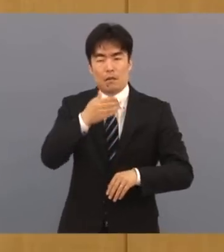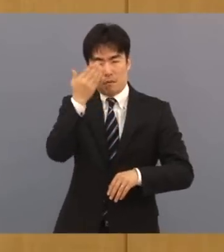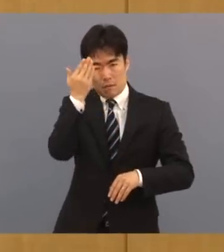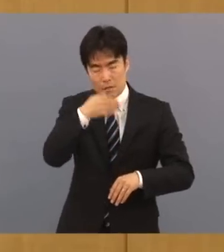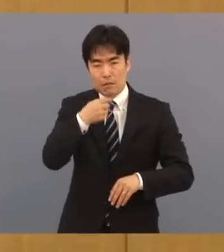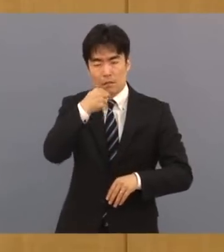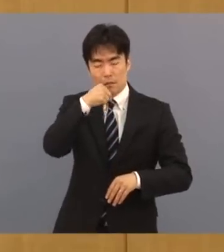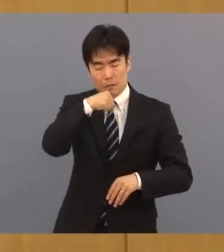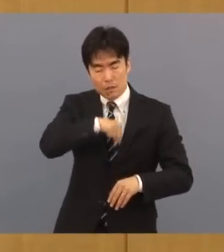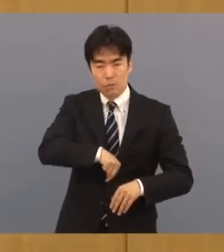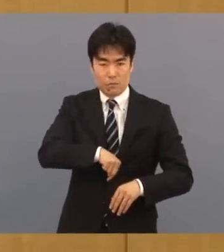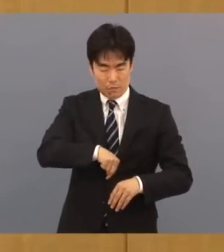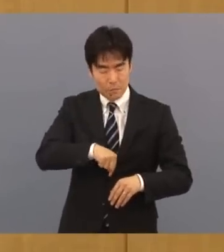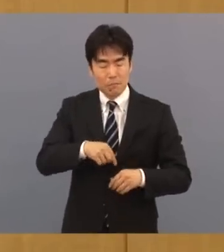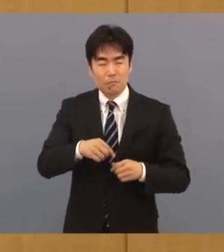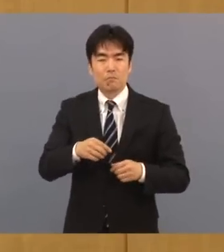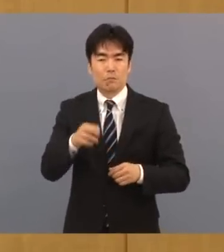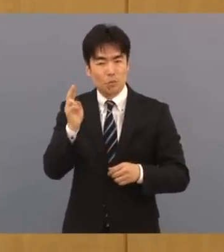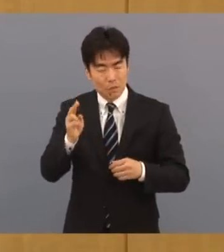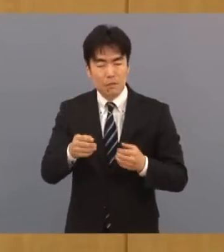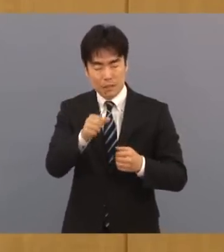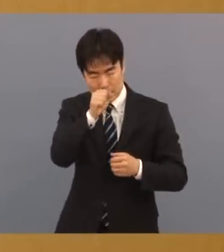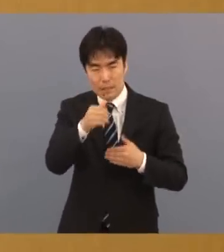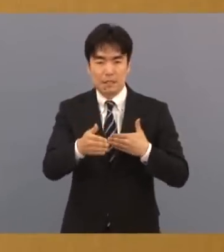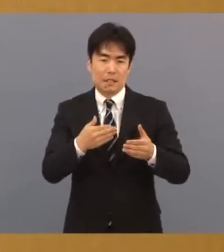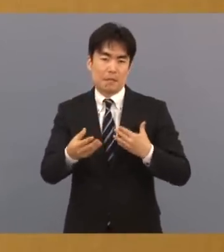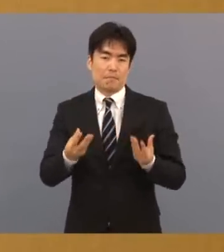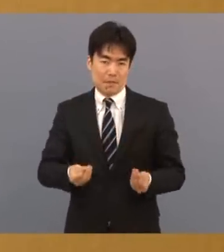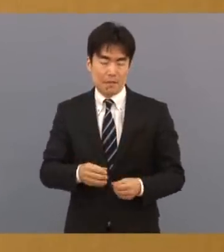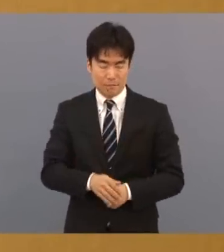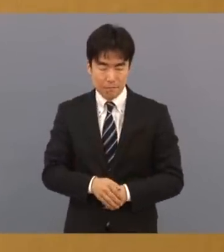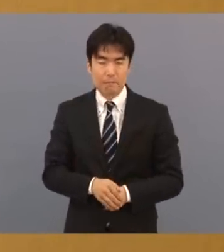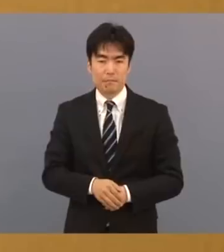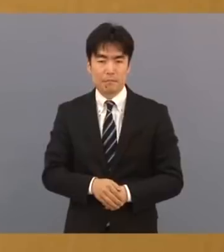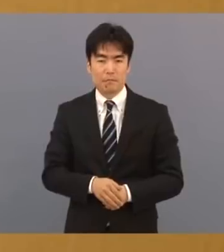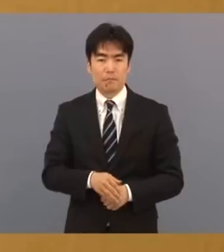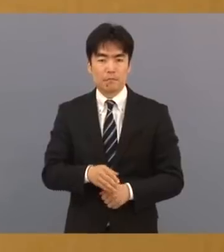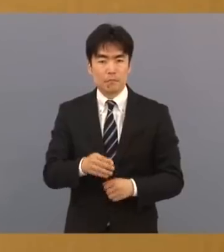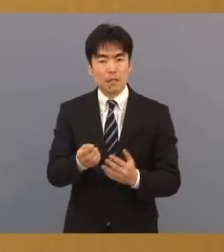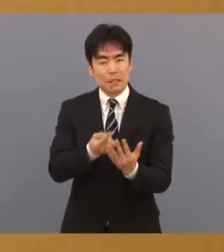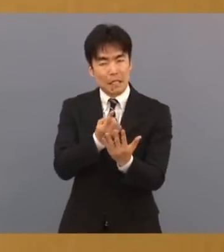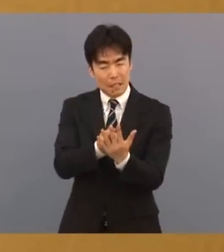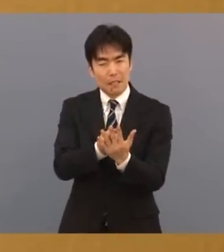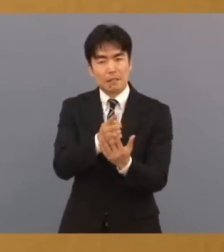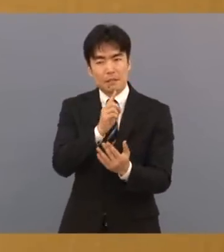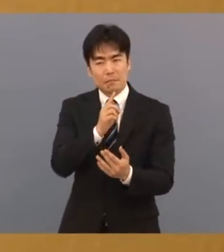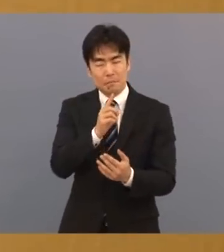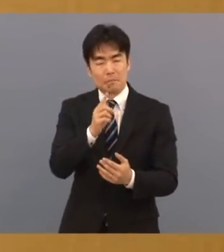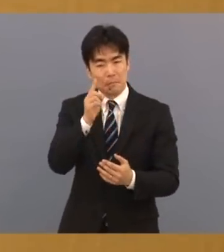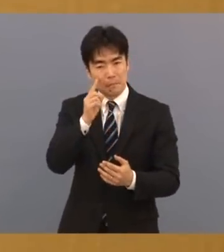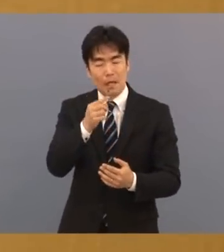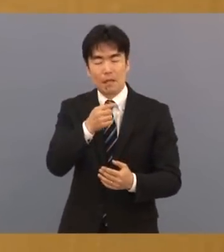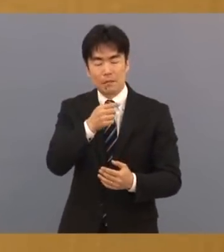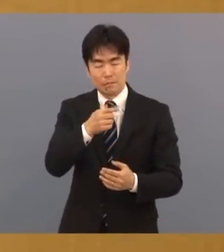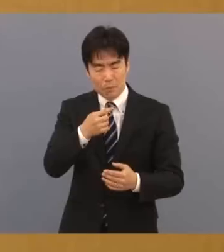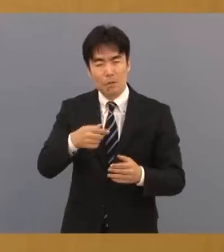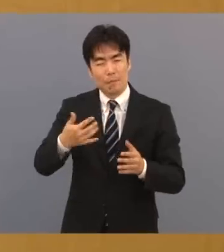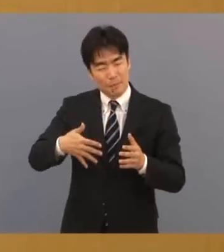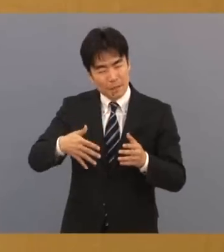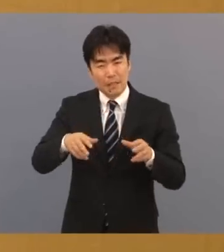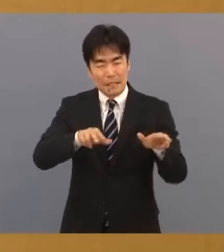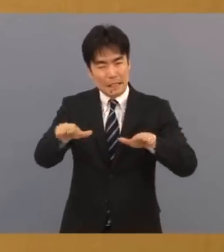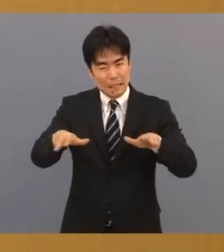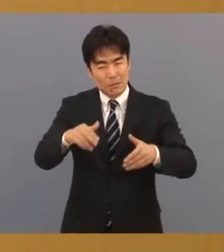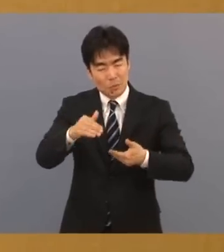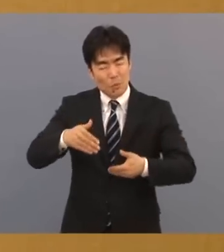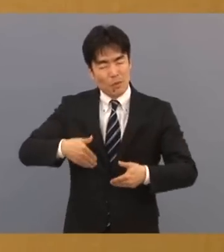かったりとかして、すごくいい体験になりました。 実際に参加してみて、自分はまだまだ政治のことは全然分